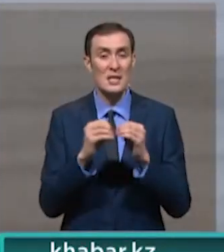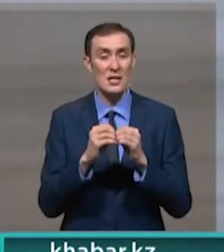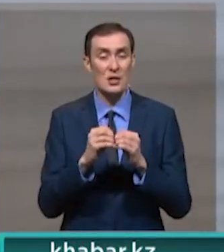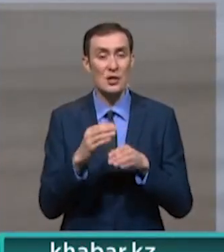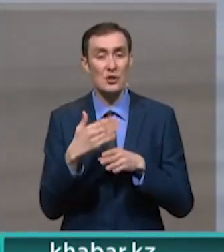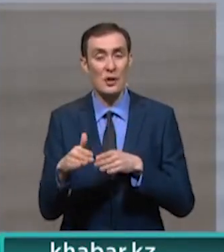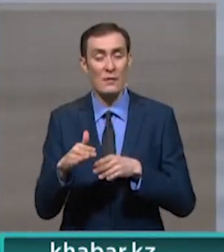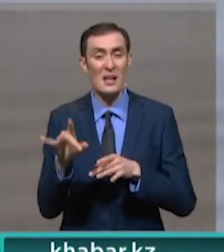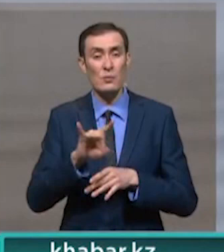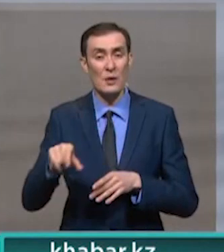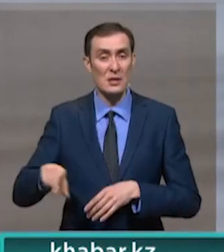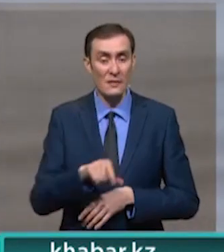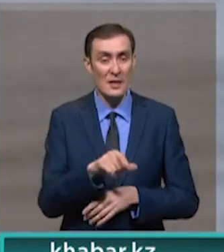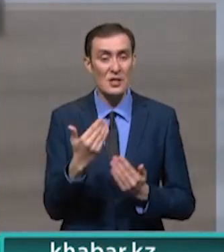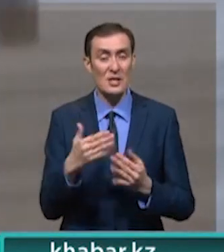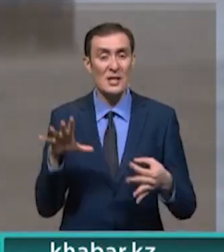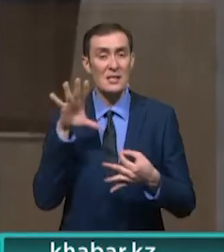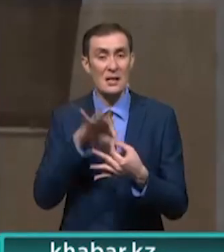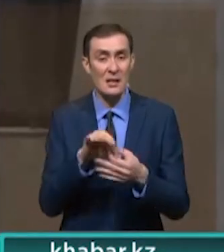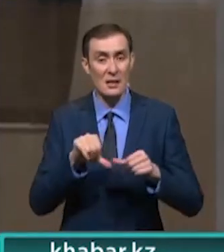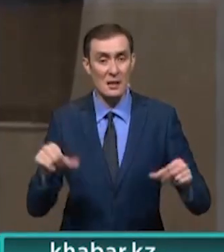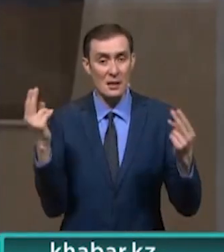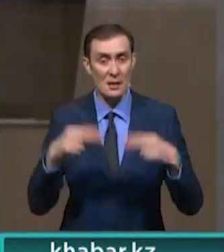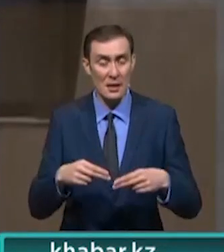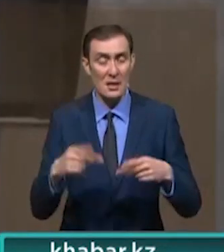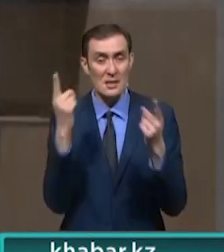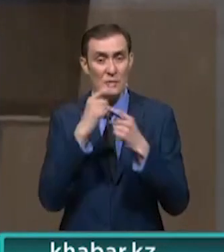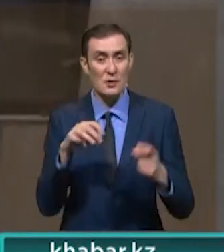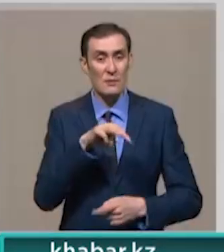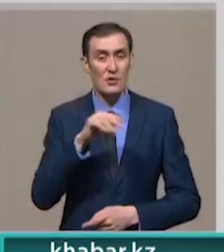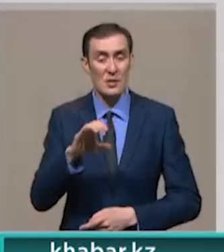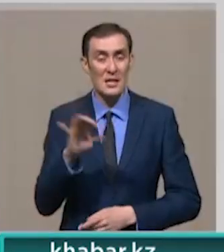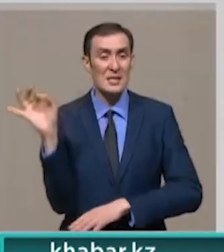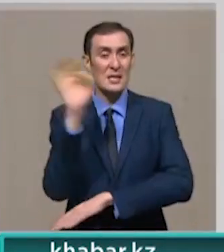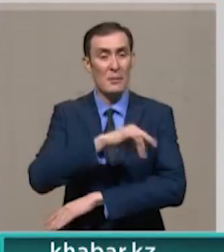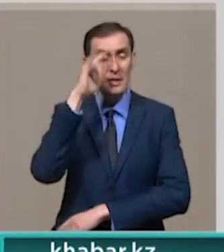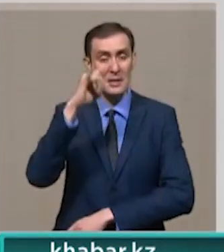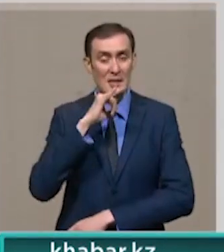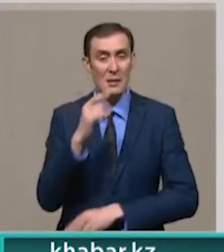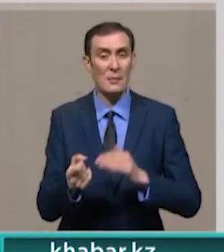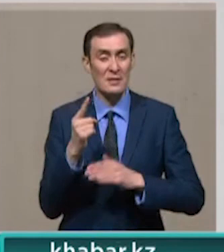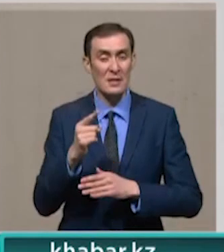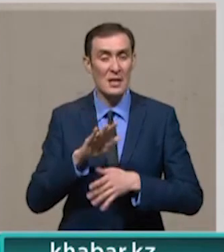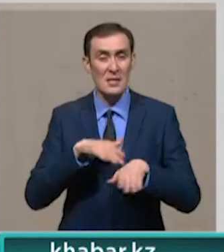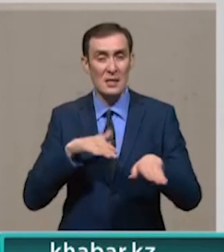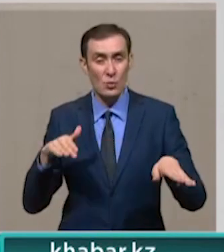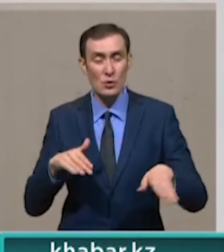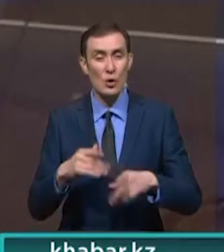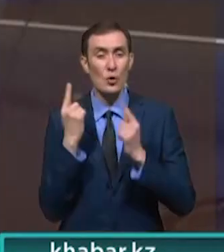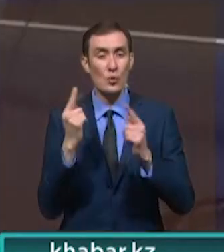участков республиканских трасс остаются закрытыми. Как сообщают МЧСники, на западе Казахстана сегодня образовался затор